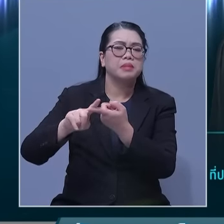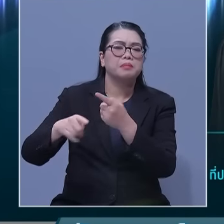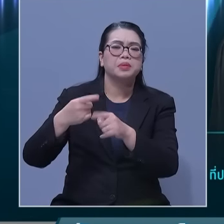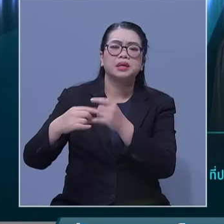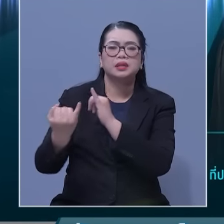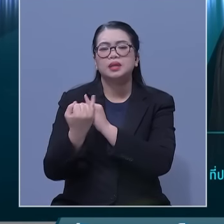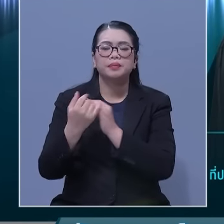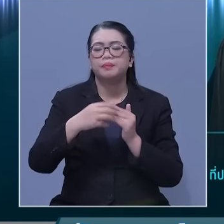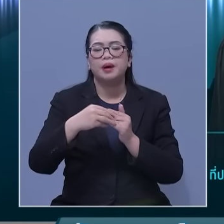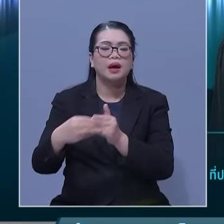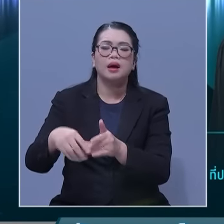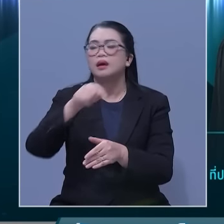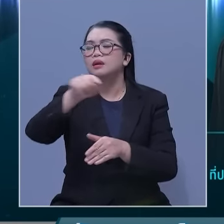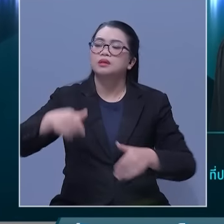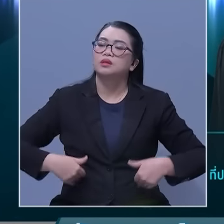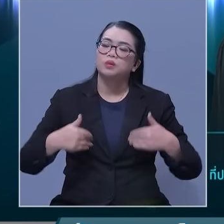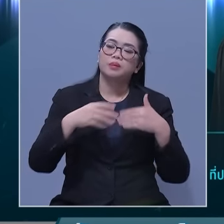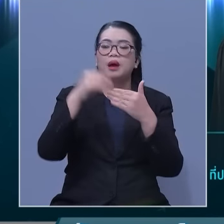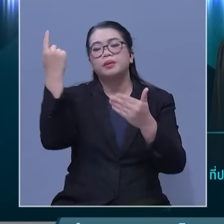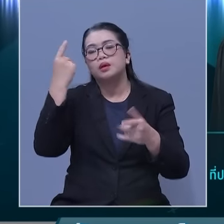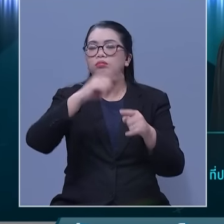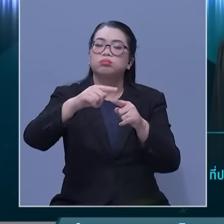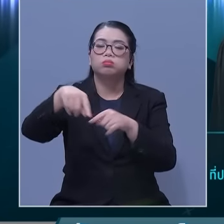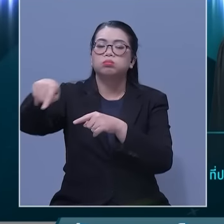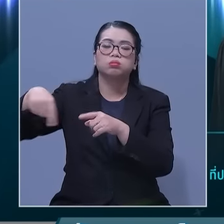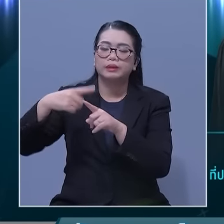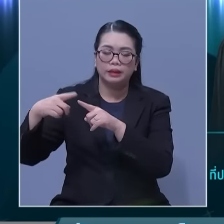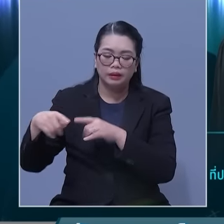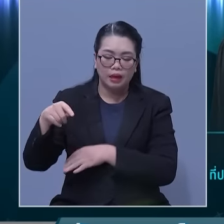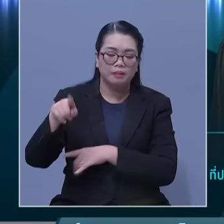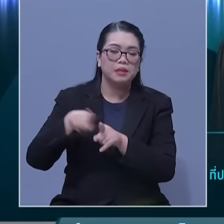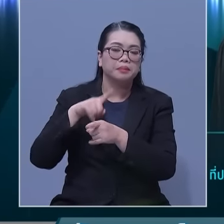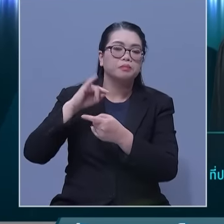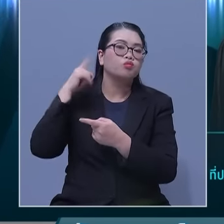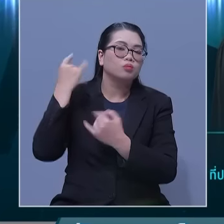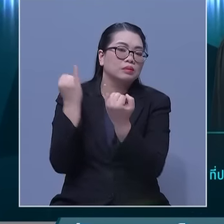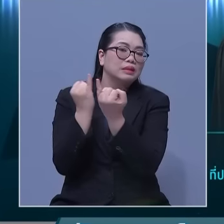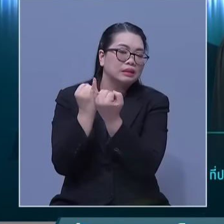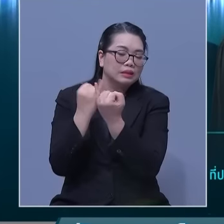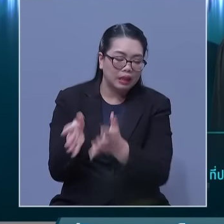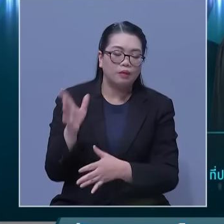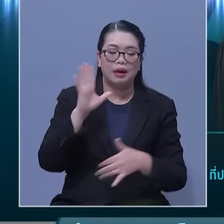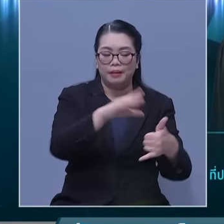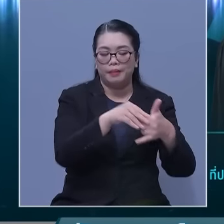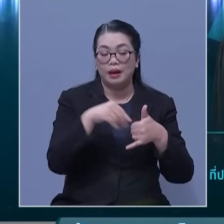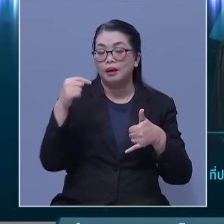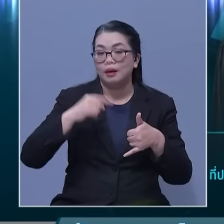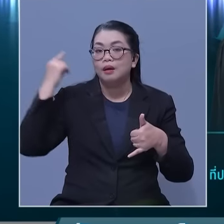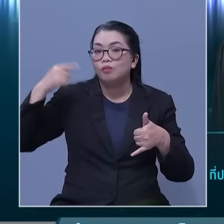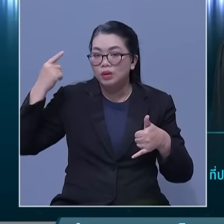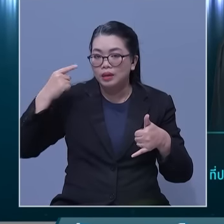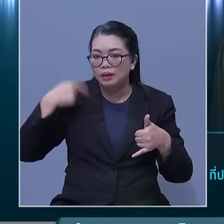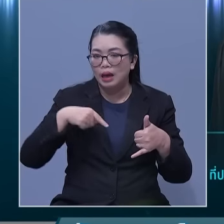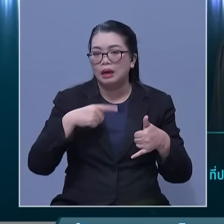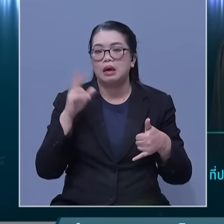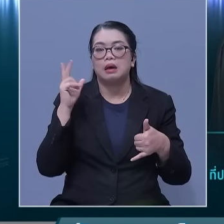ไปเอ่อดำเนินชีวิตต่างๆเหล่านี้ทางตำรวจอินโดได้ตัวผู้หญิงคนนี้มาอืมครับมันก็